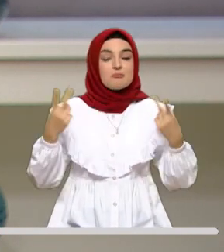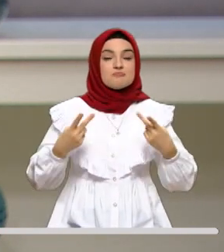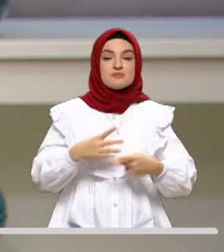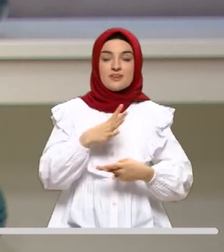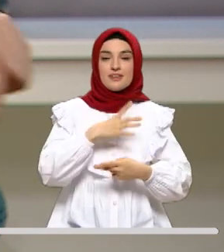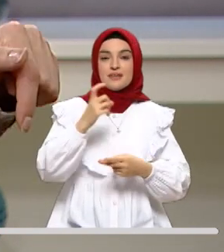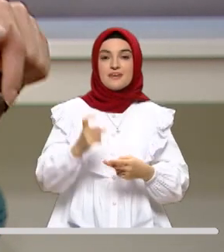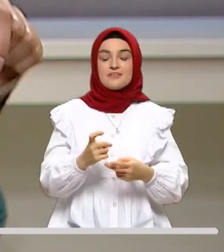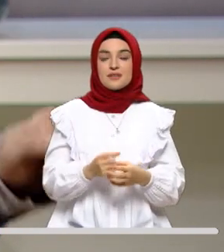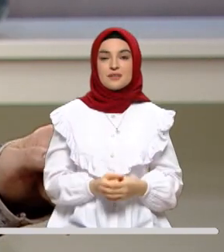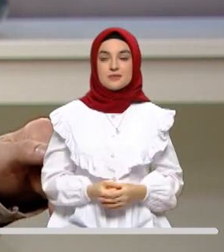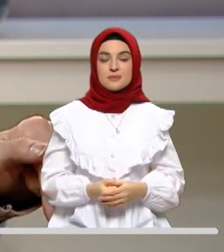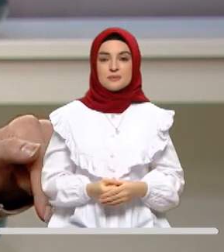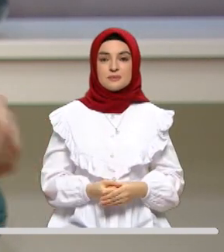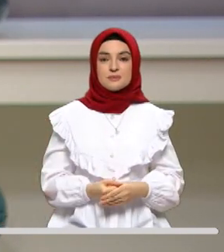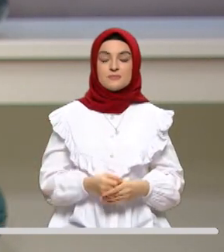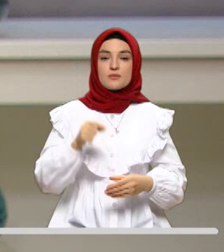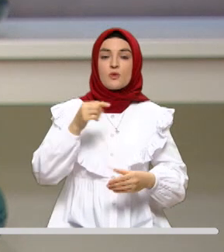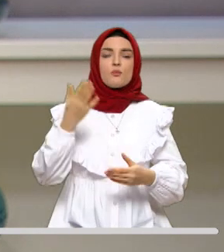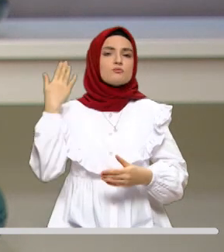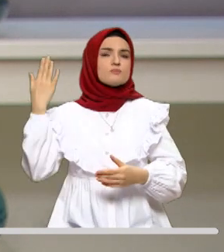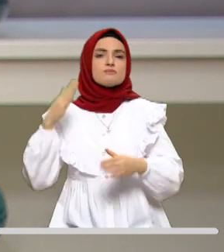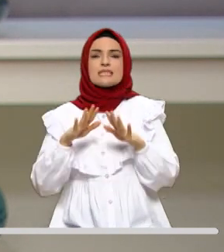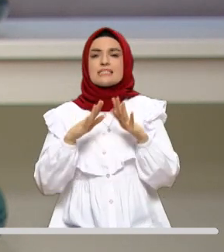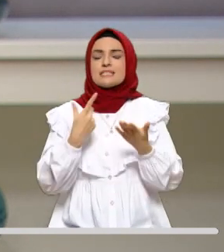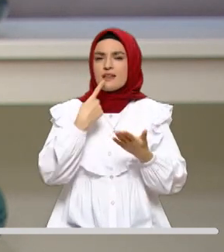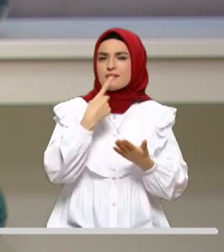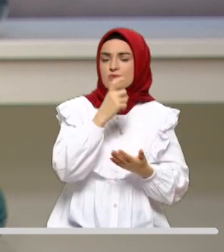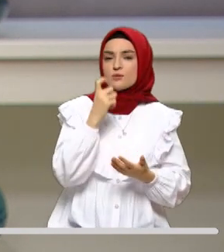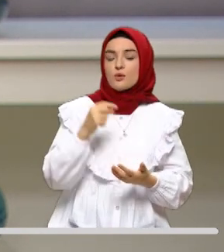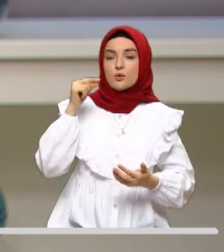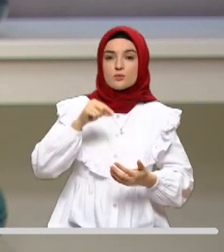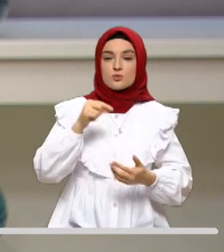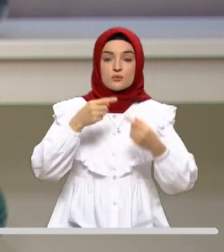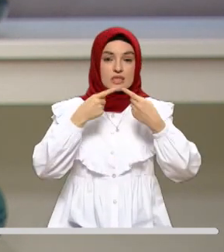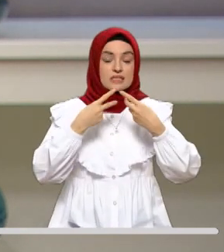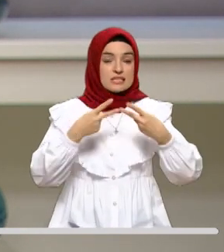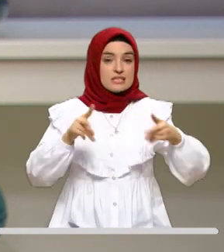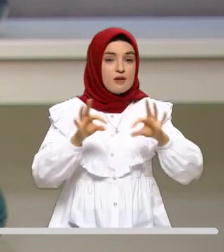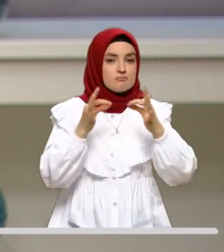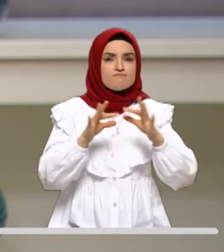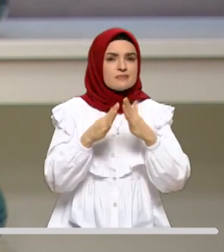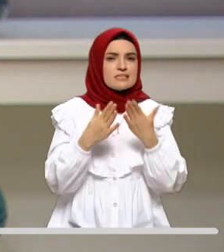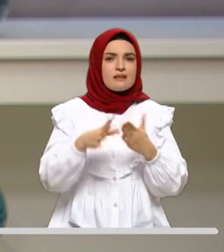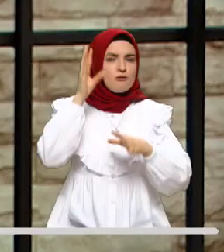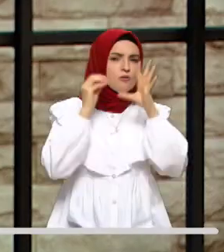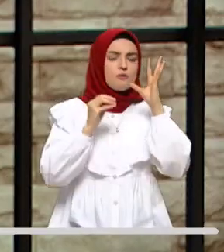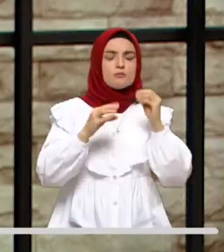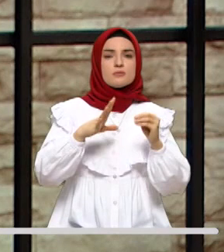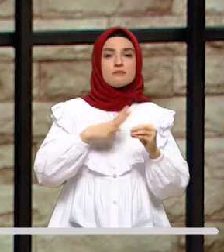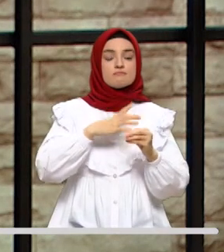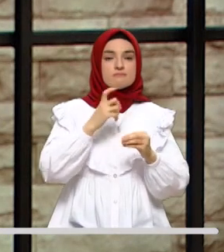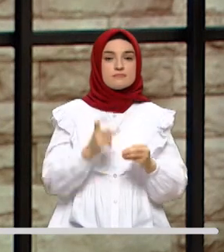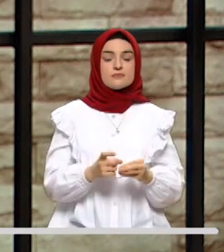söylüyor? İstiklal. O zaman neler söylüyordu? Bugün biz o İstiklal Marşı'ndan hala neler alabiliriz? Evet. İstiklal